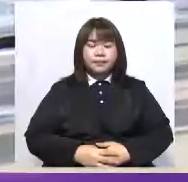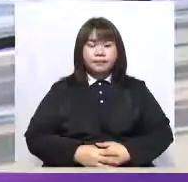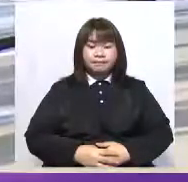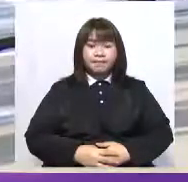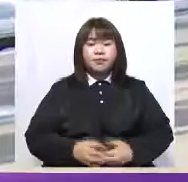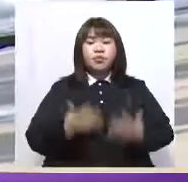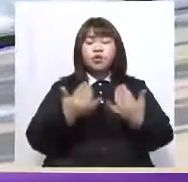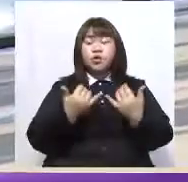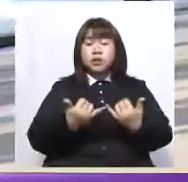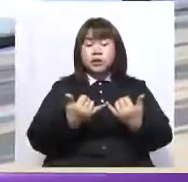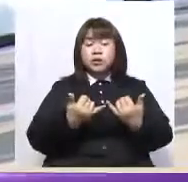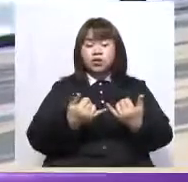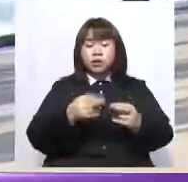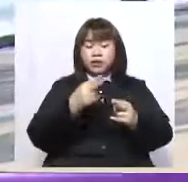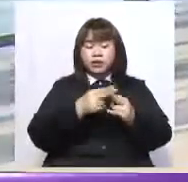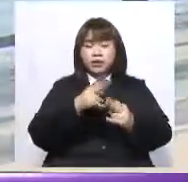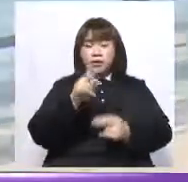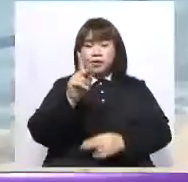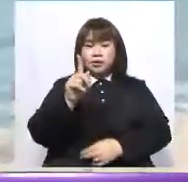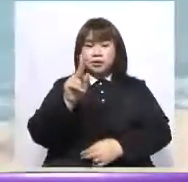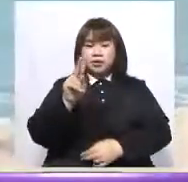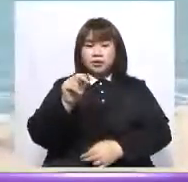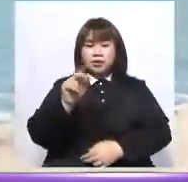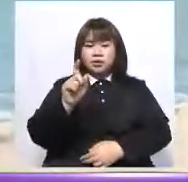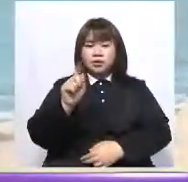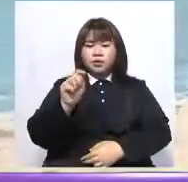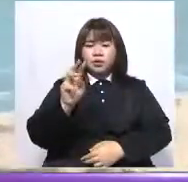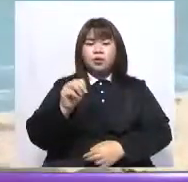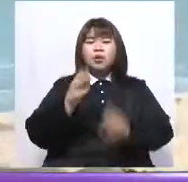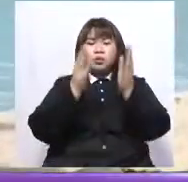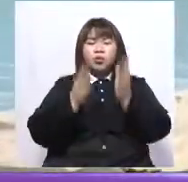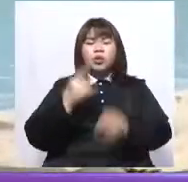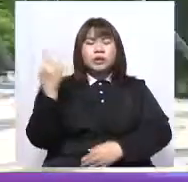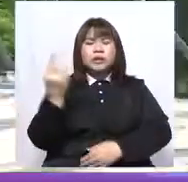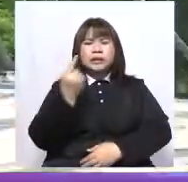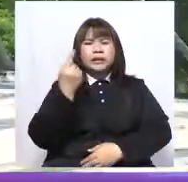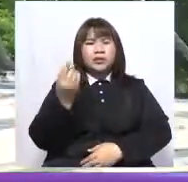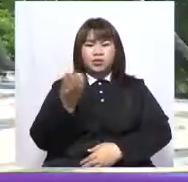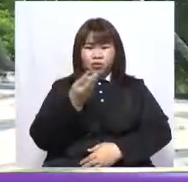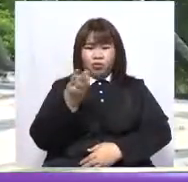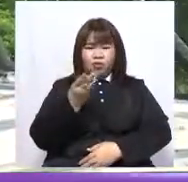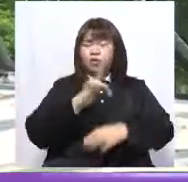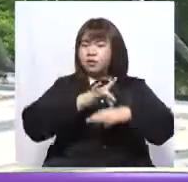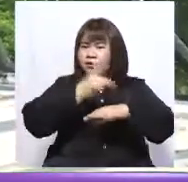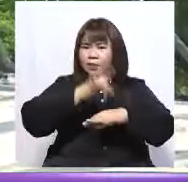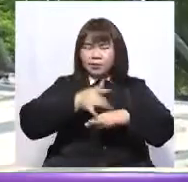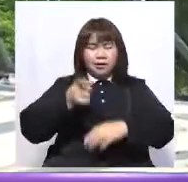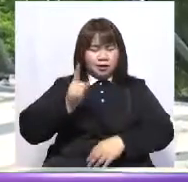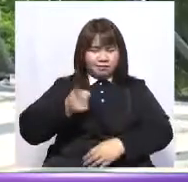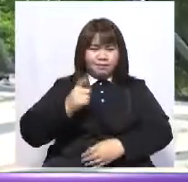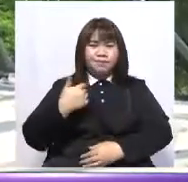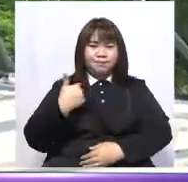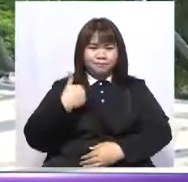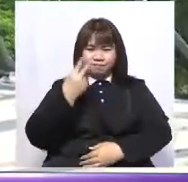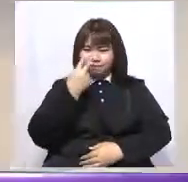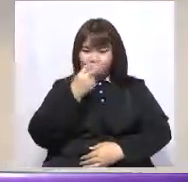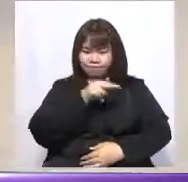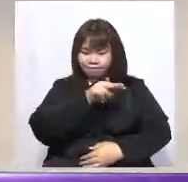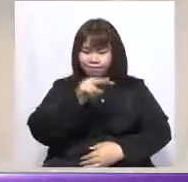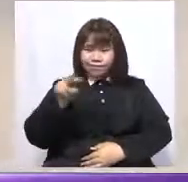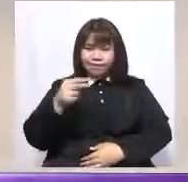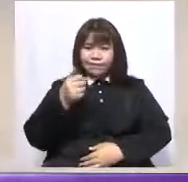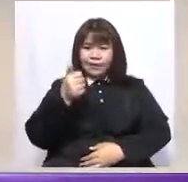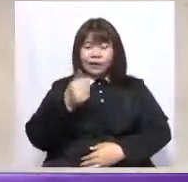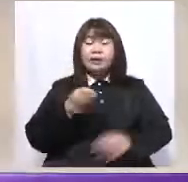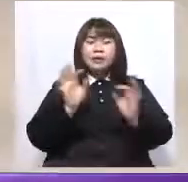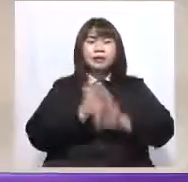ทั้งนี้หาดขนอมนั้นก็ยังถือว่าไม่ค่อยมีนักท่องเที่ยวเดินทางมากันมากนักความเป็นธรรมชาติจึงยังคงมีอยู่ให้ได้เห็นกันกิจก